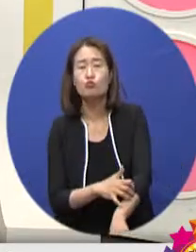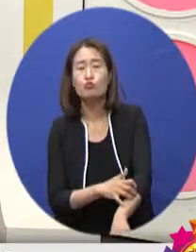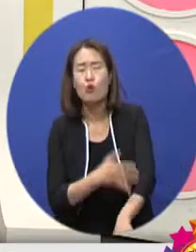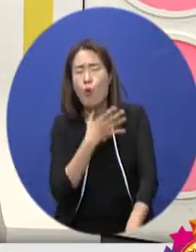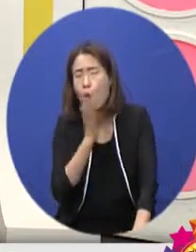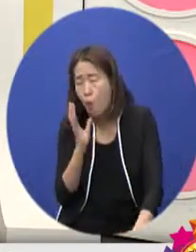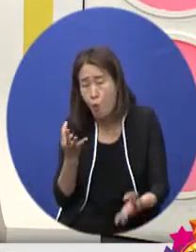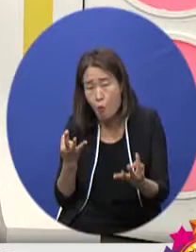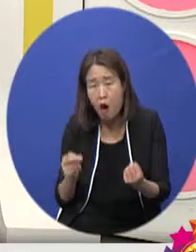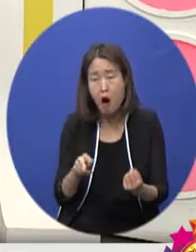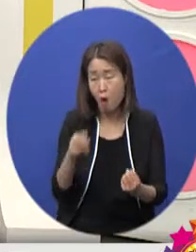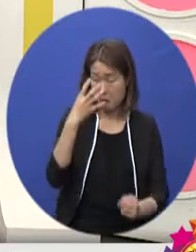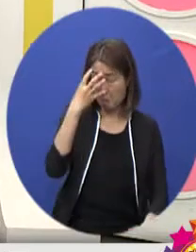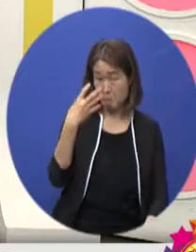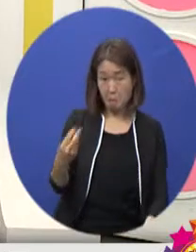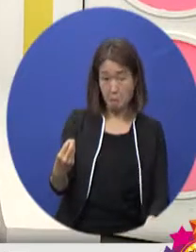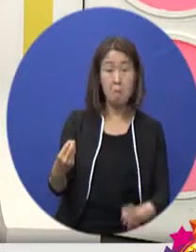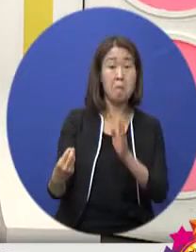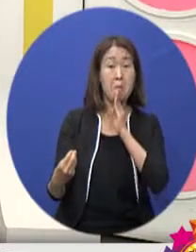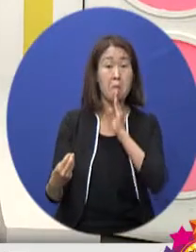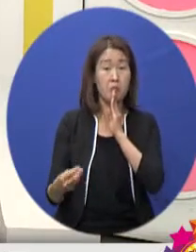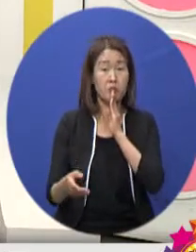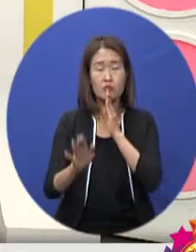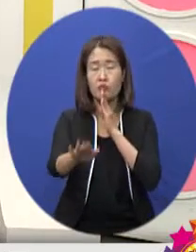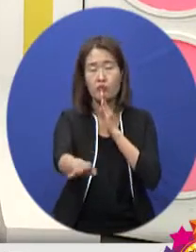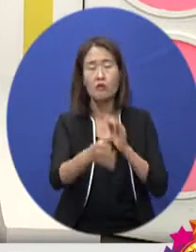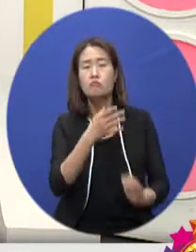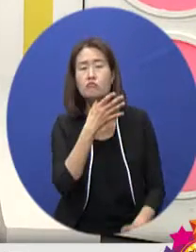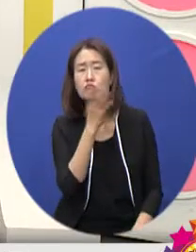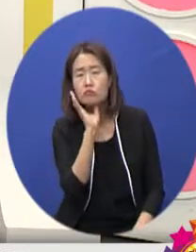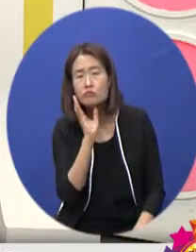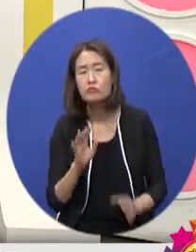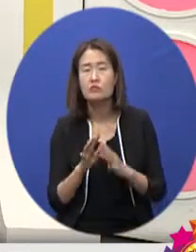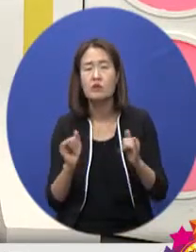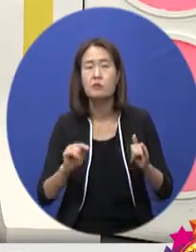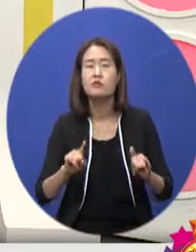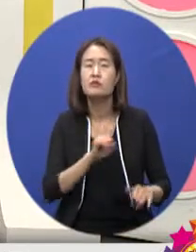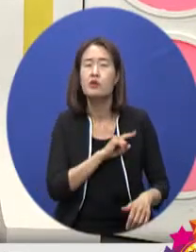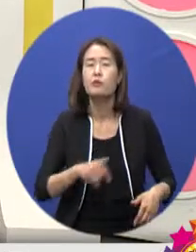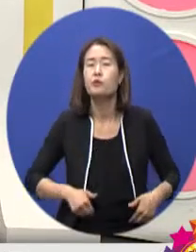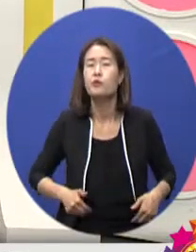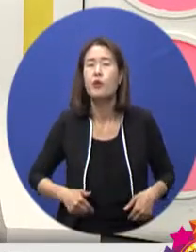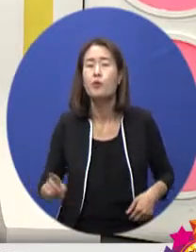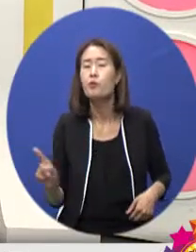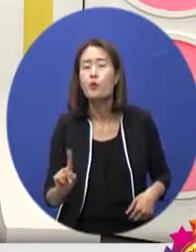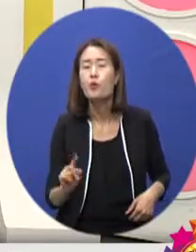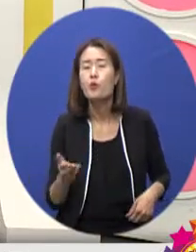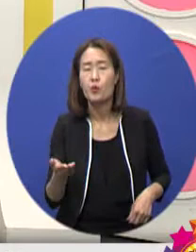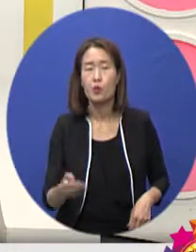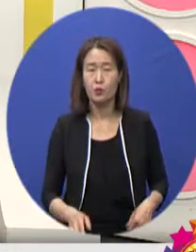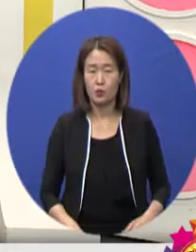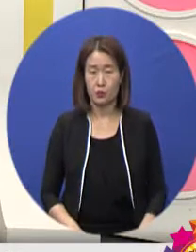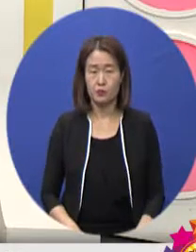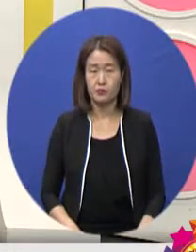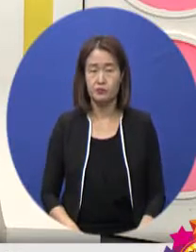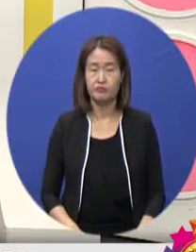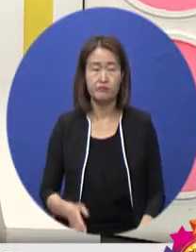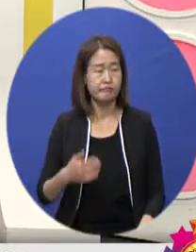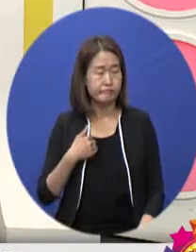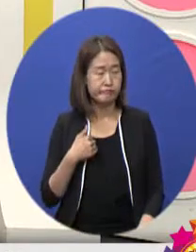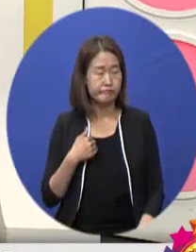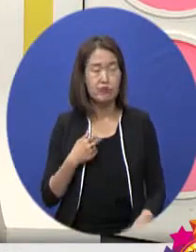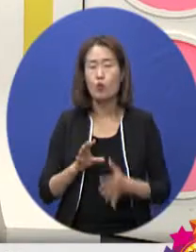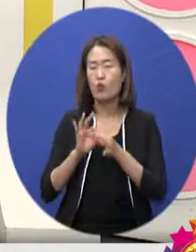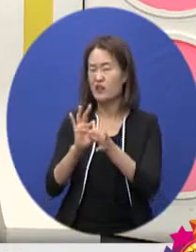어르신들이 많아요. 그렇죠. 시정 씨는 어르신들에게 가장 필요한 도움이 뭐라고 생각하세요? 글쎄요. 저는